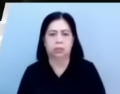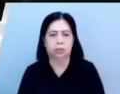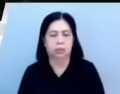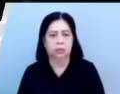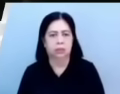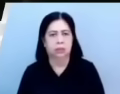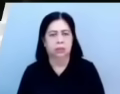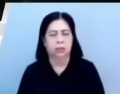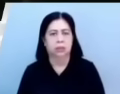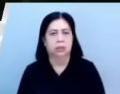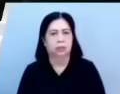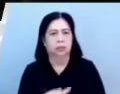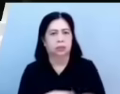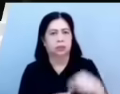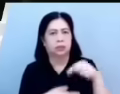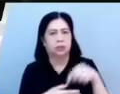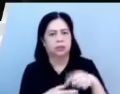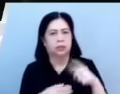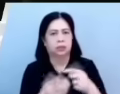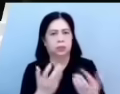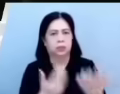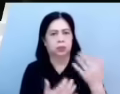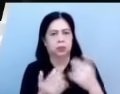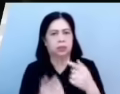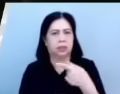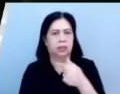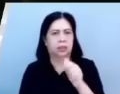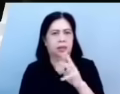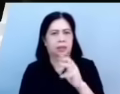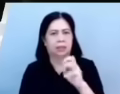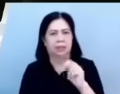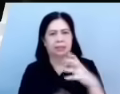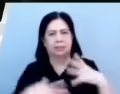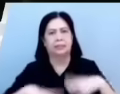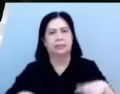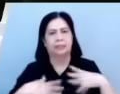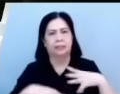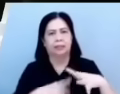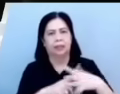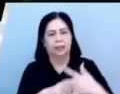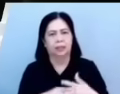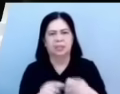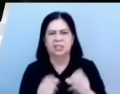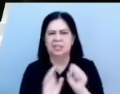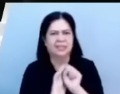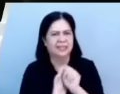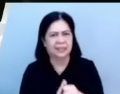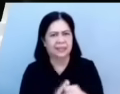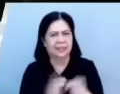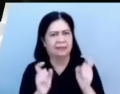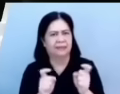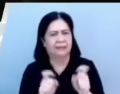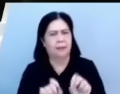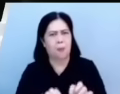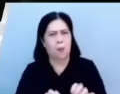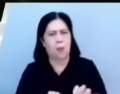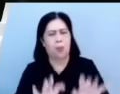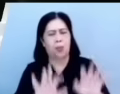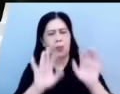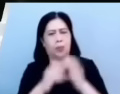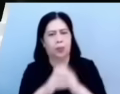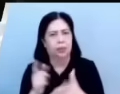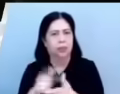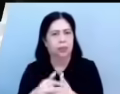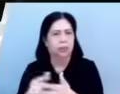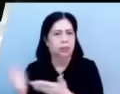po sa garments. Yun, seconds lang po. Mano na yung apoy, tapos dumating po yung amo